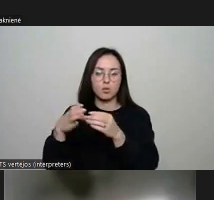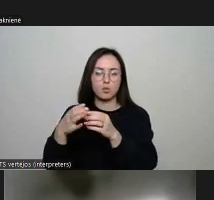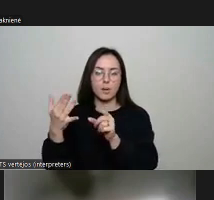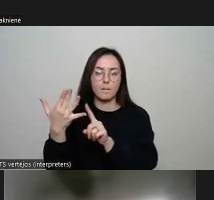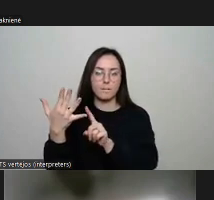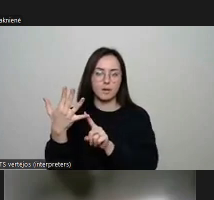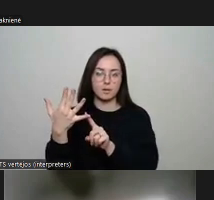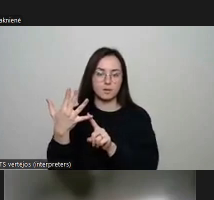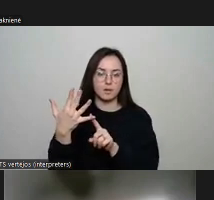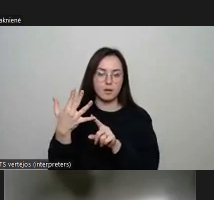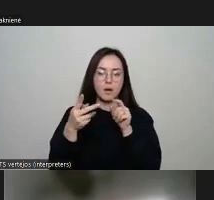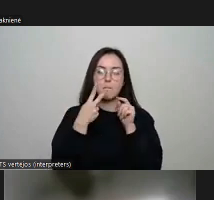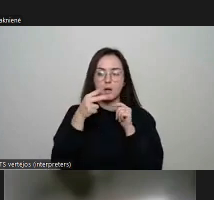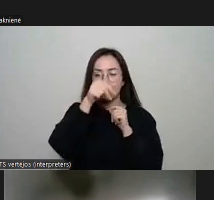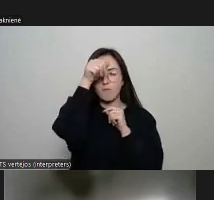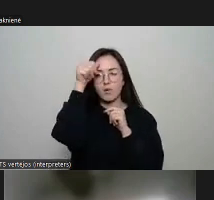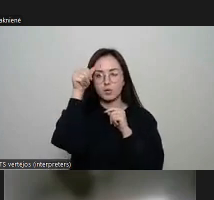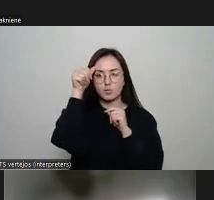Va, matom vardus.